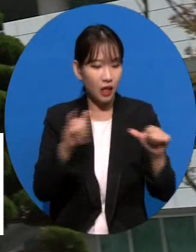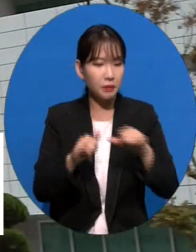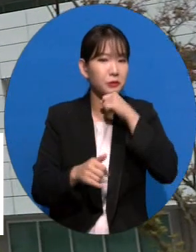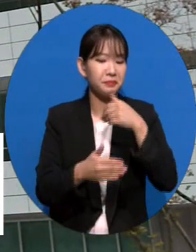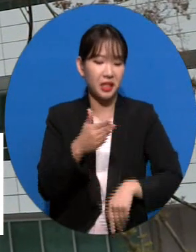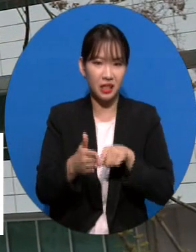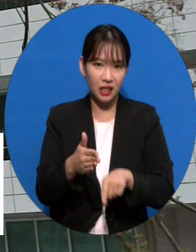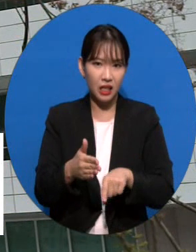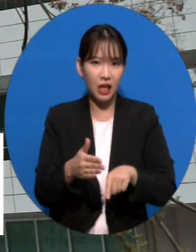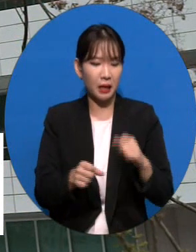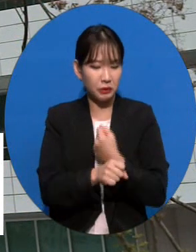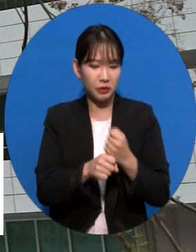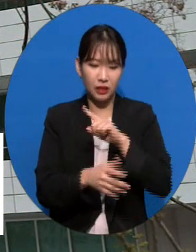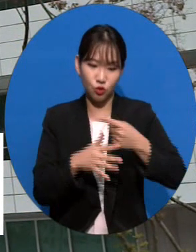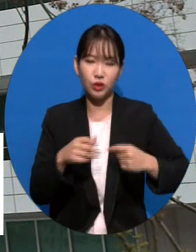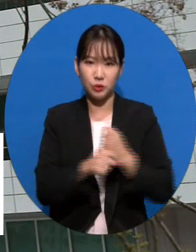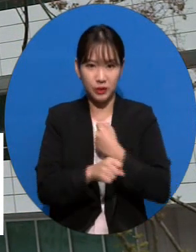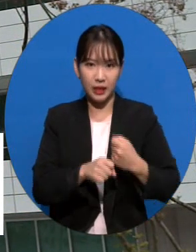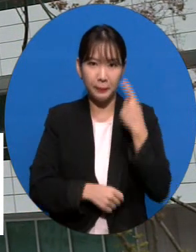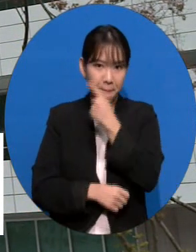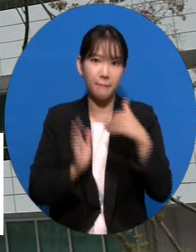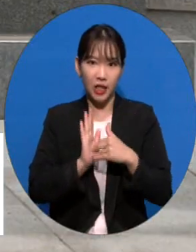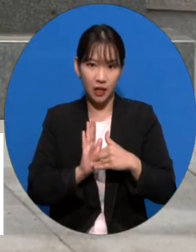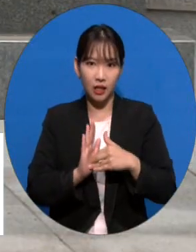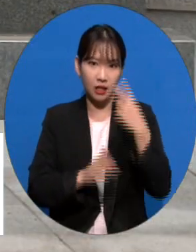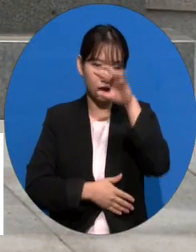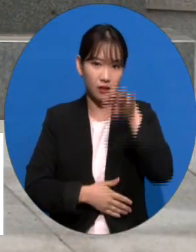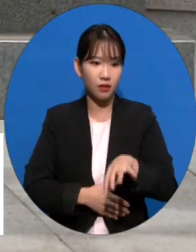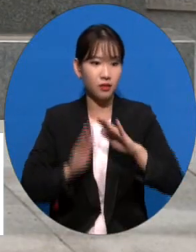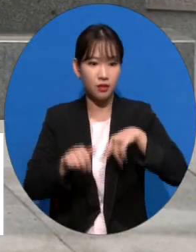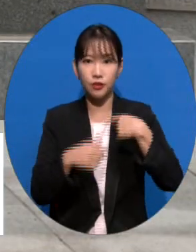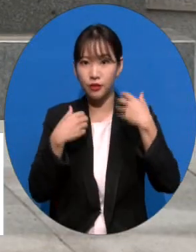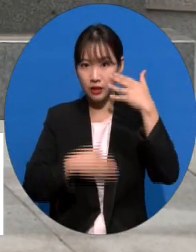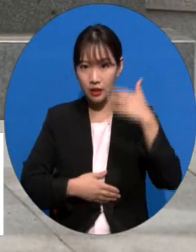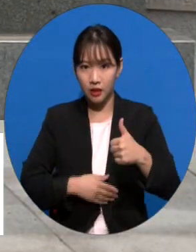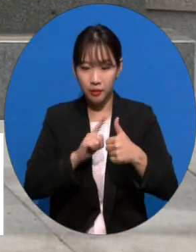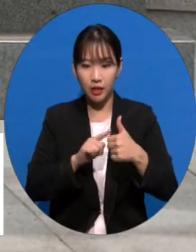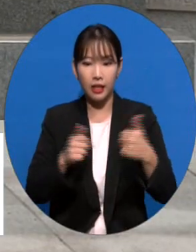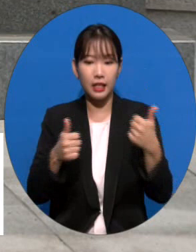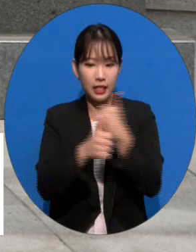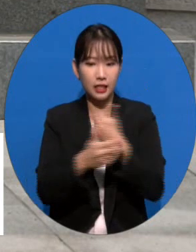깎는 등 순위를 조정한 사실을 확인했습니다. 감사원은 전남도 교육감에게